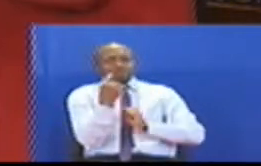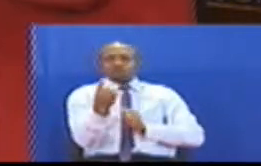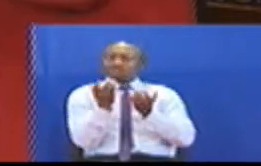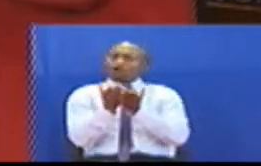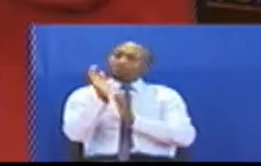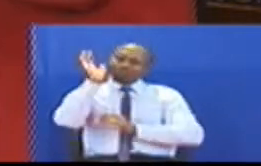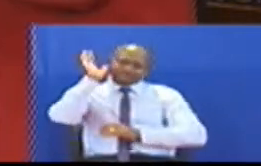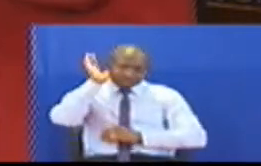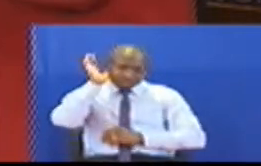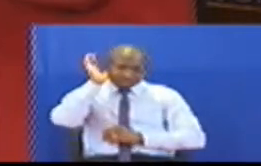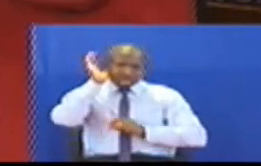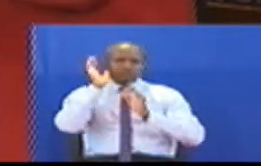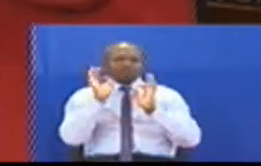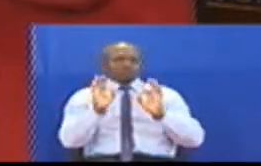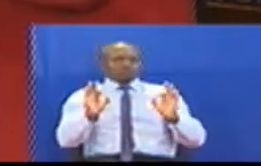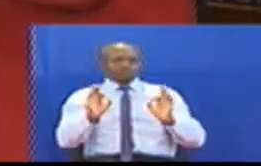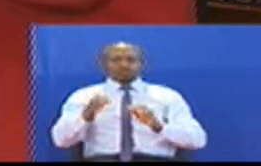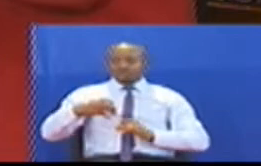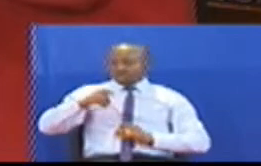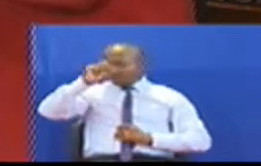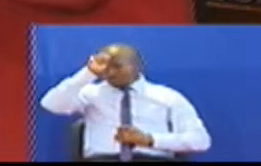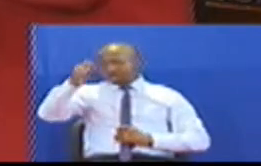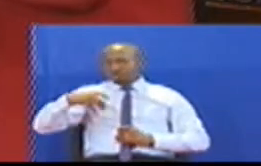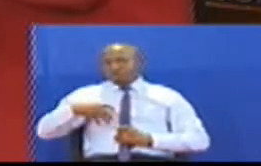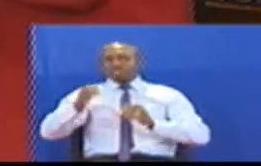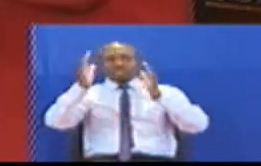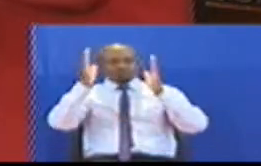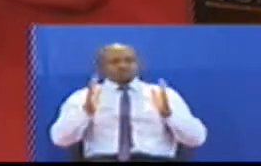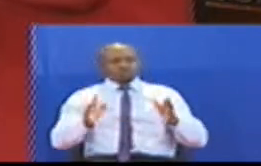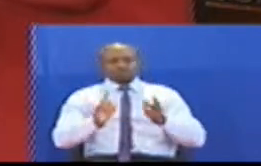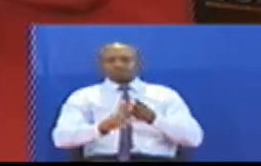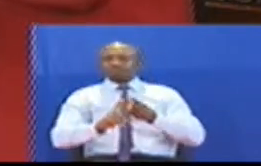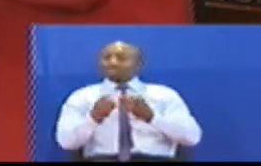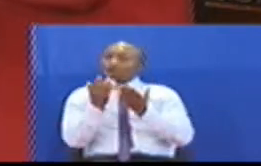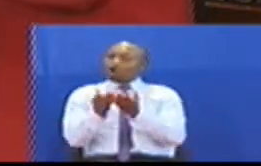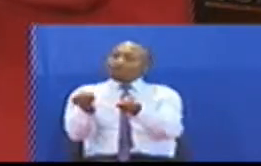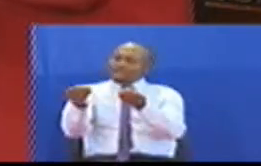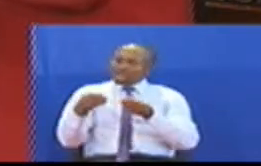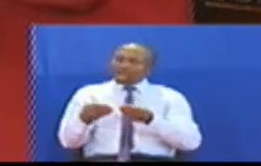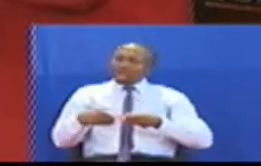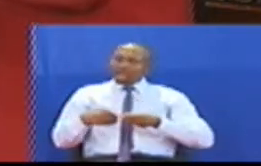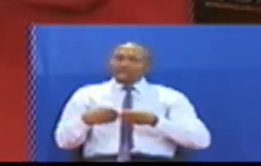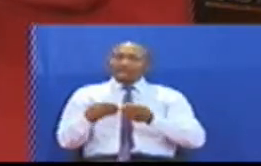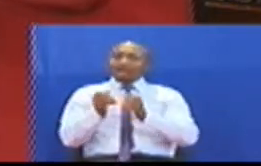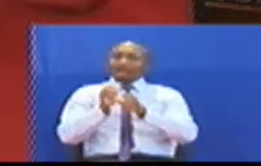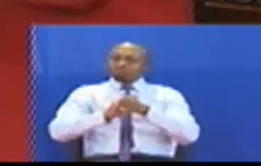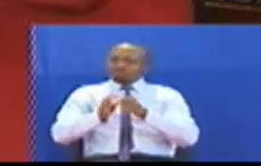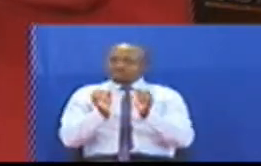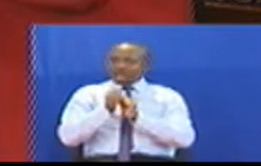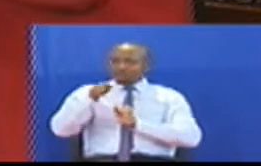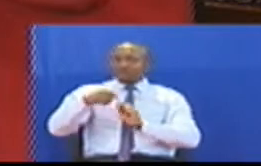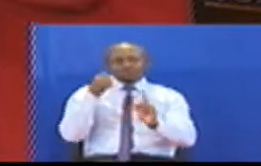vizuri, na Mheshimiwa Waziri Mkuu naomba alipe nafasi hili jambo. Nitaongelea swala la